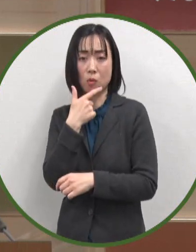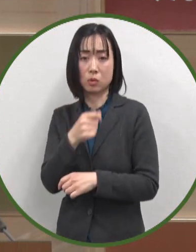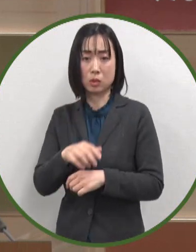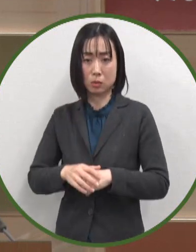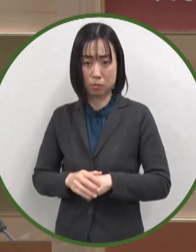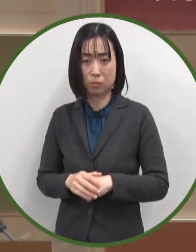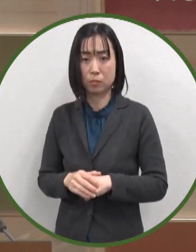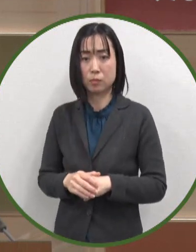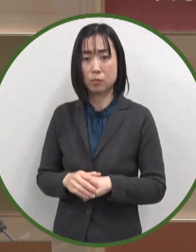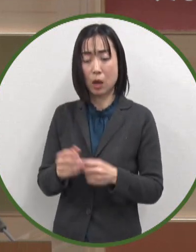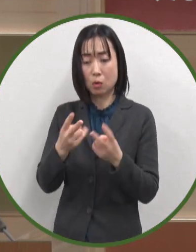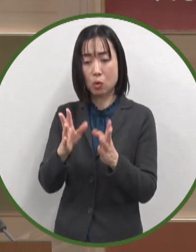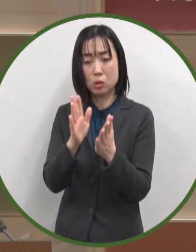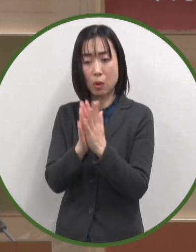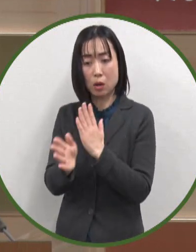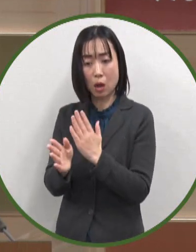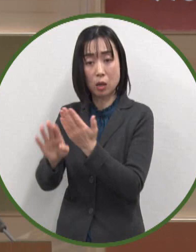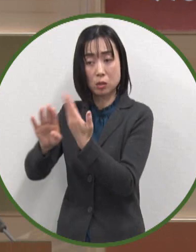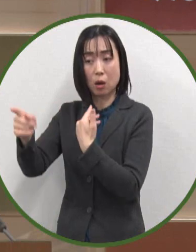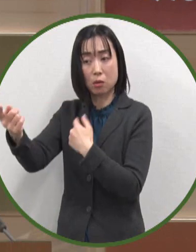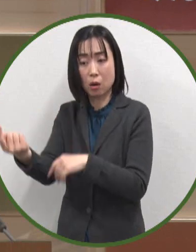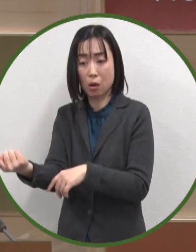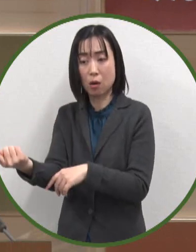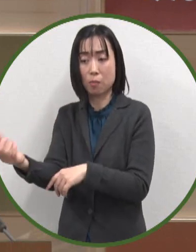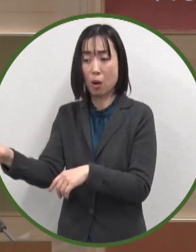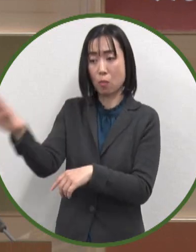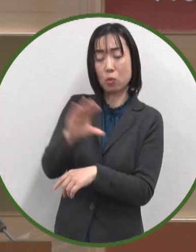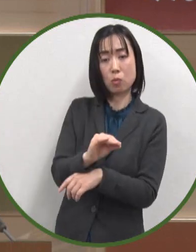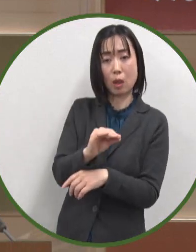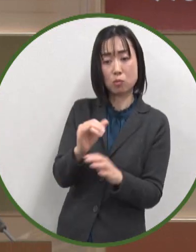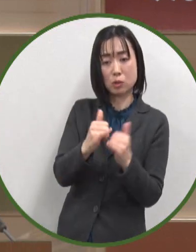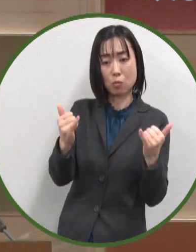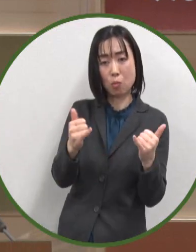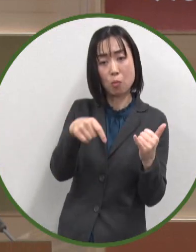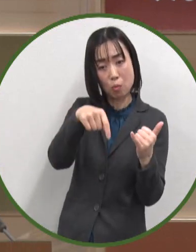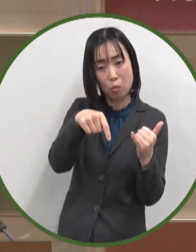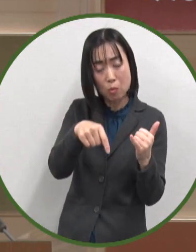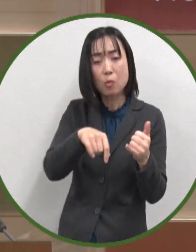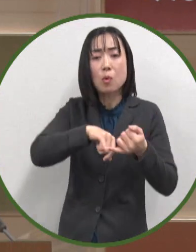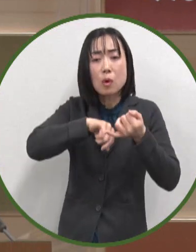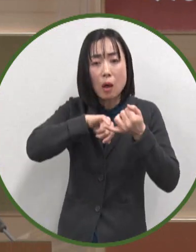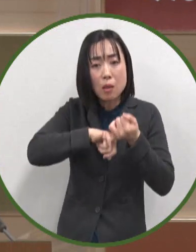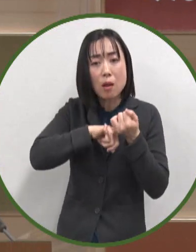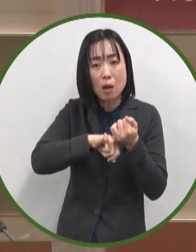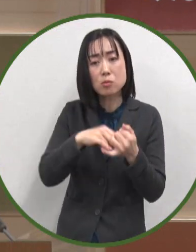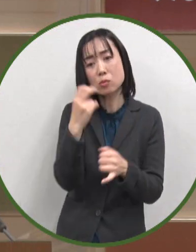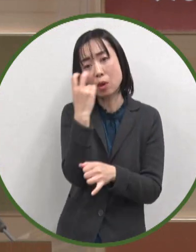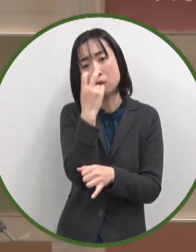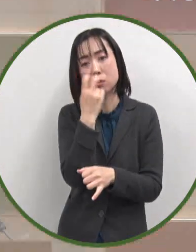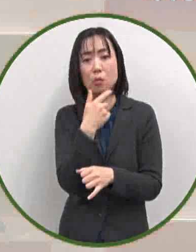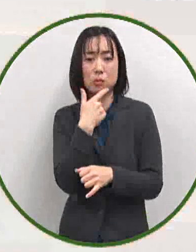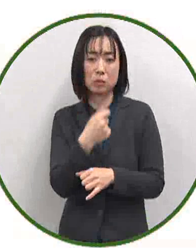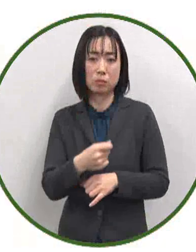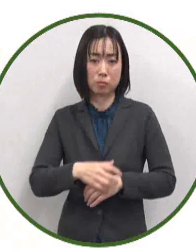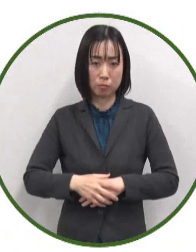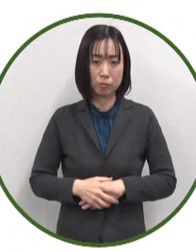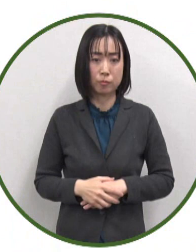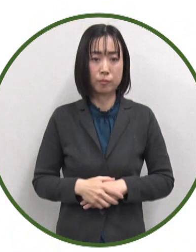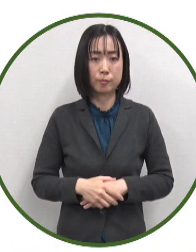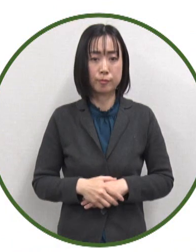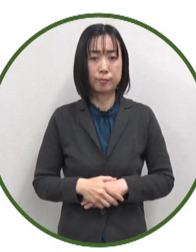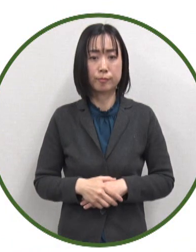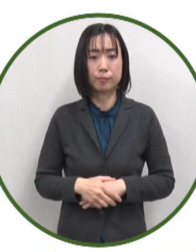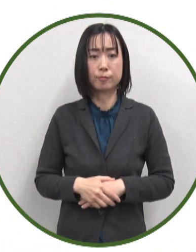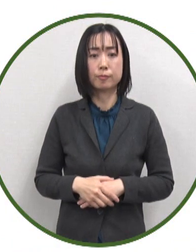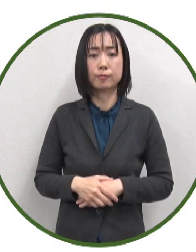ども、そういった方はですね必ず検査を受けていただくようにお願いします。そ